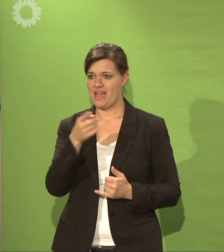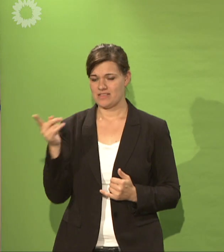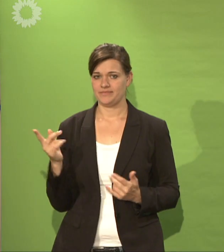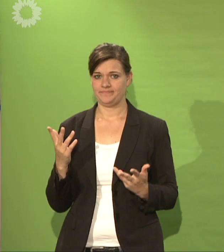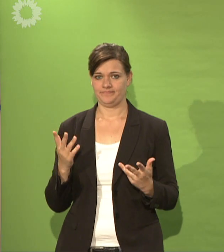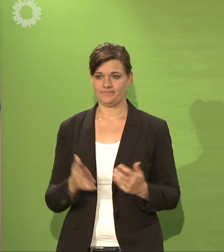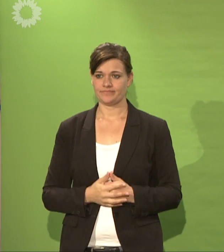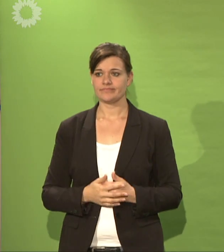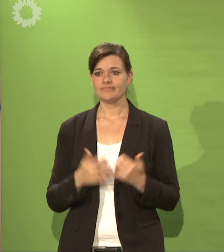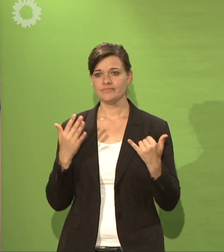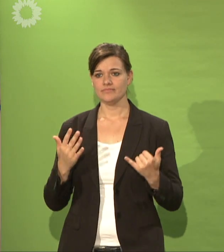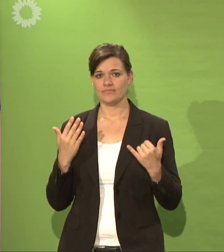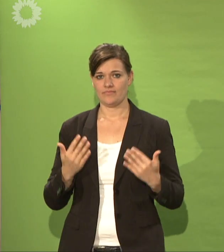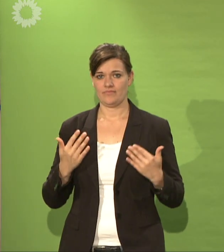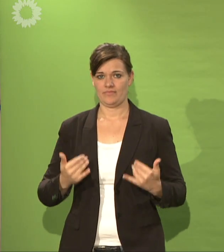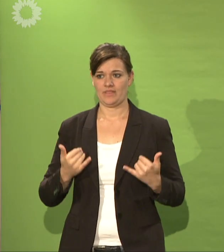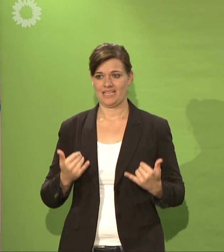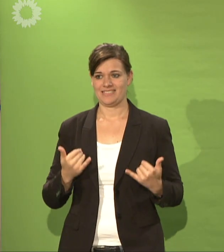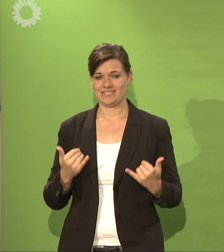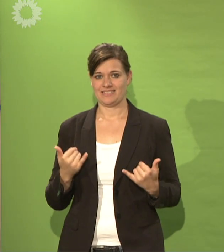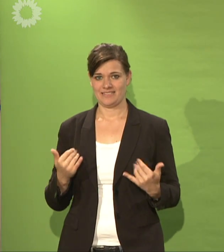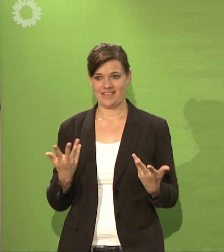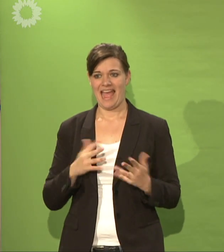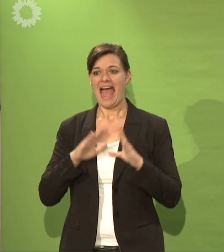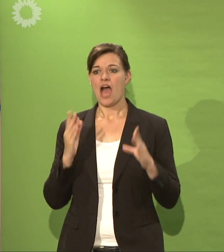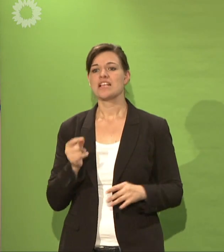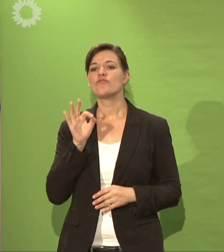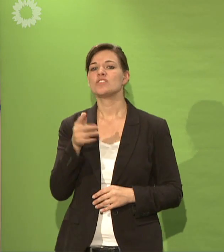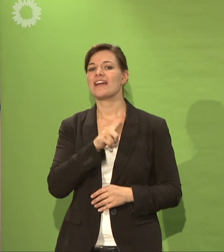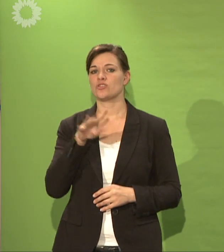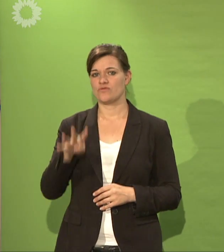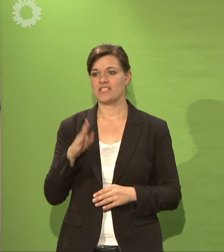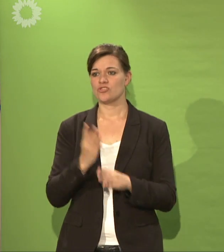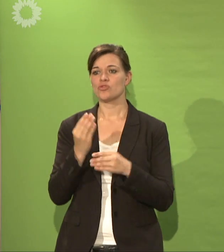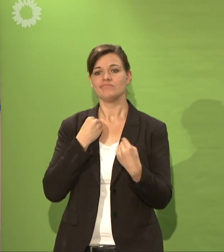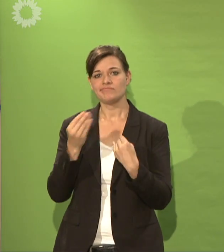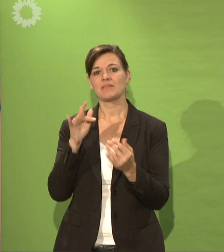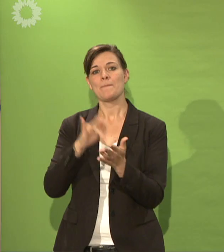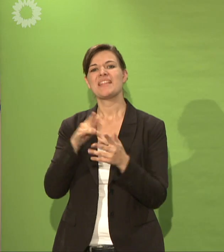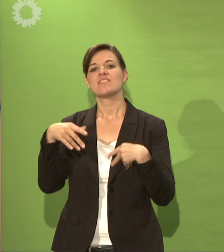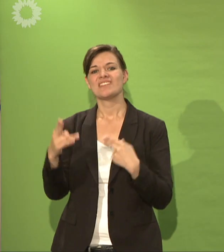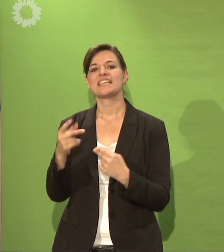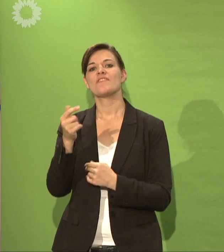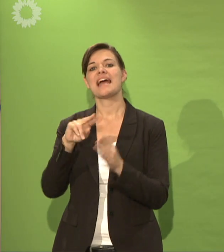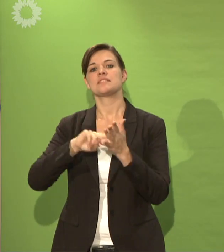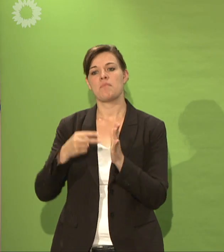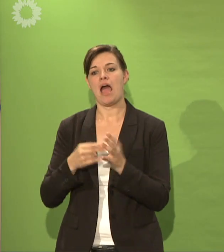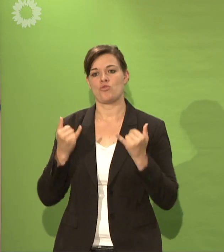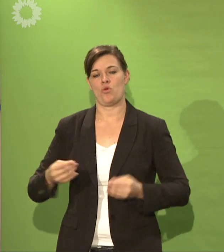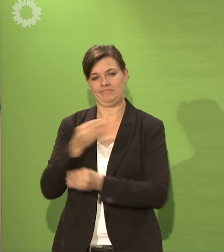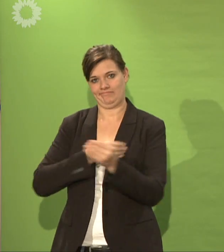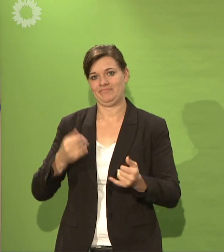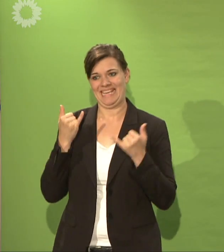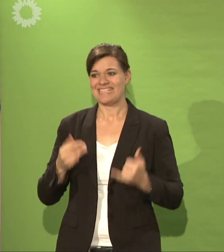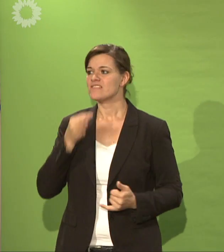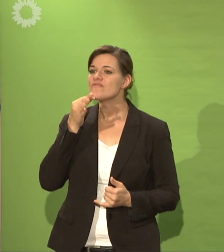jetzt auch noch parallel mitten eben in der Debatte zum Haushalt 2014 und der mittelfristigen Finanzplanung. An der Stelle jetzt die Frage